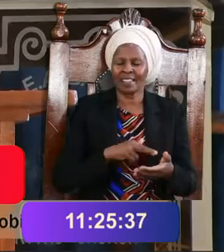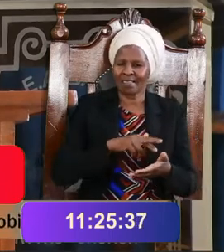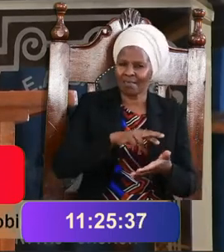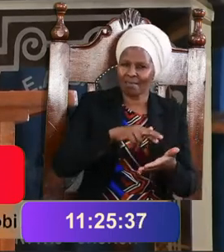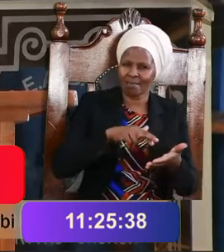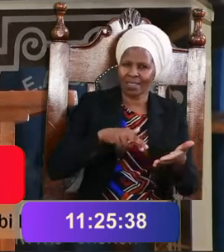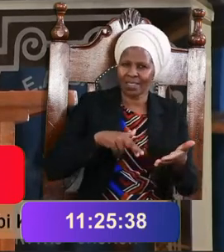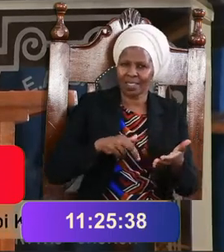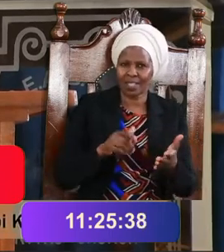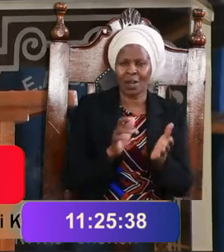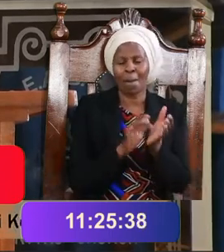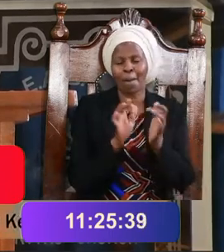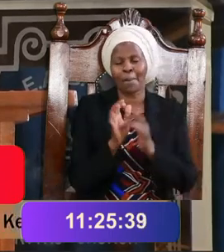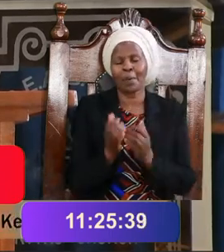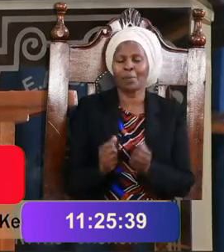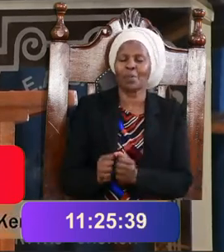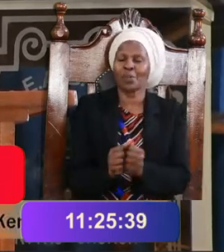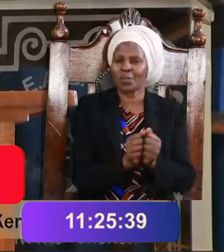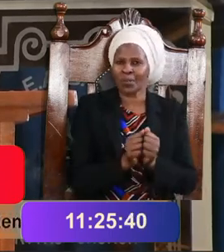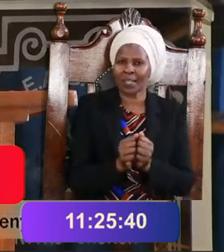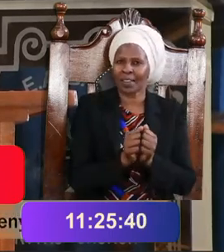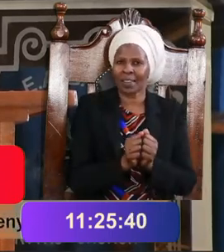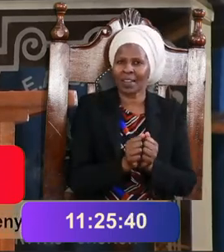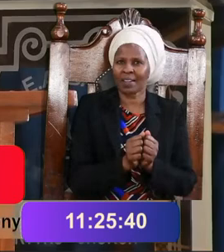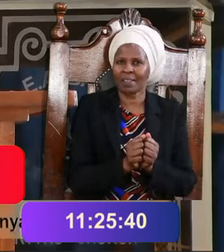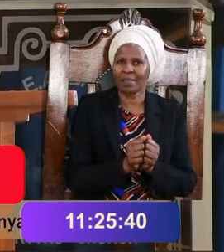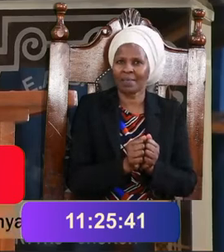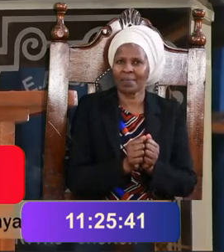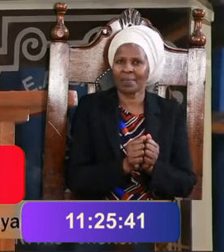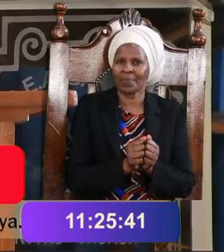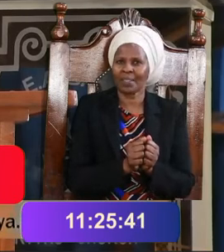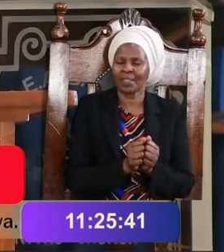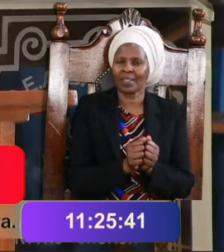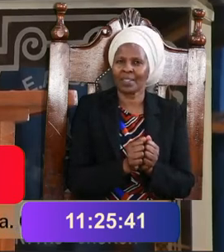kuelewa zaidi ambayo tumeyasoma.